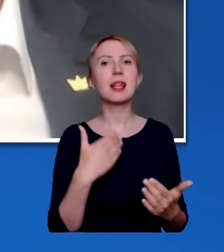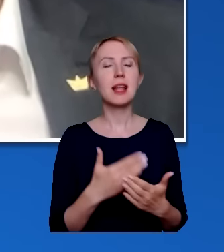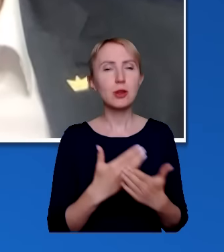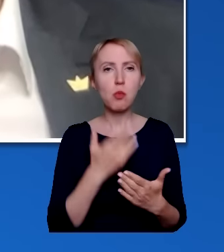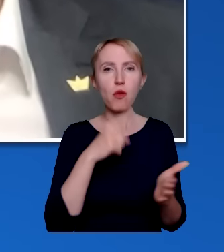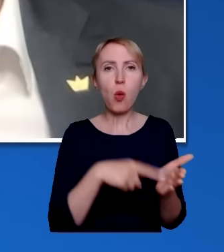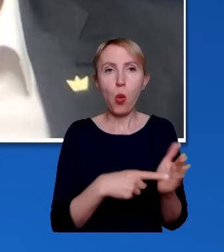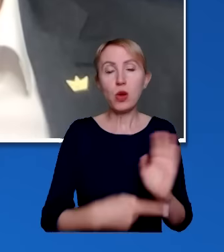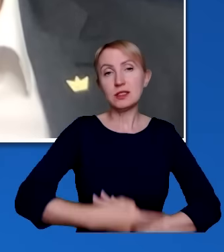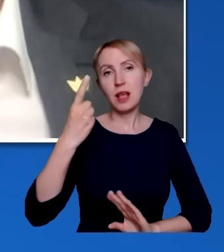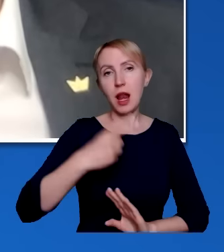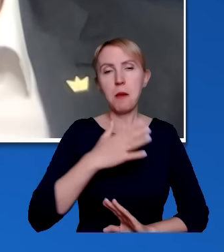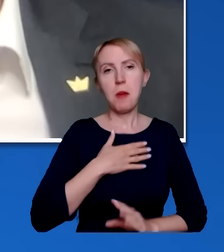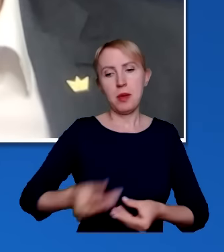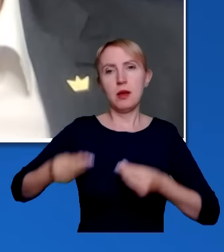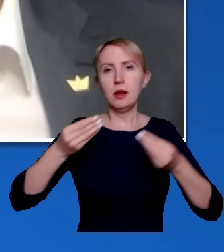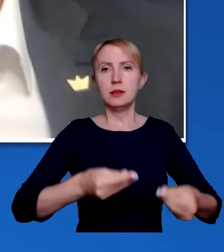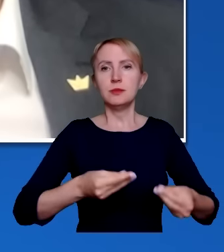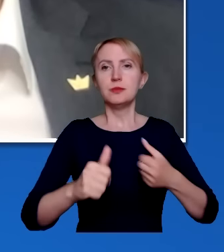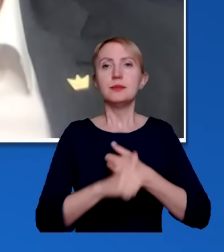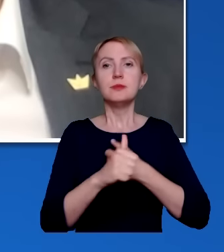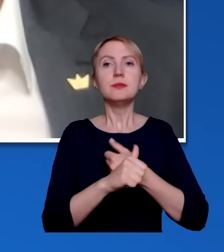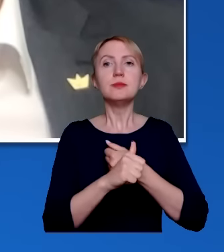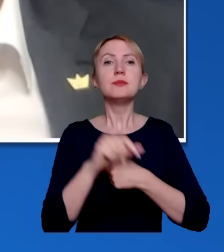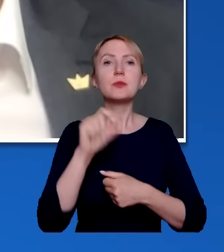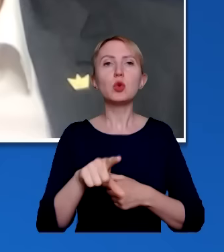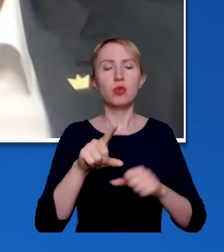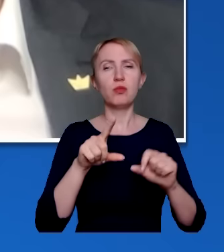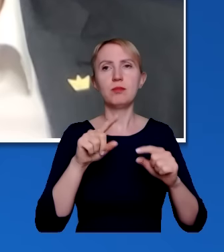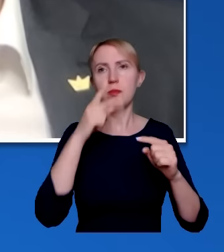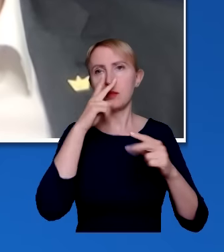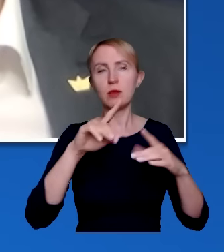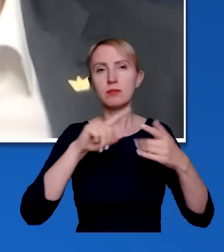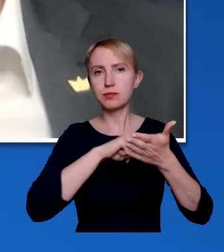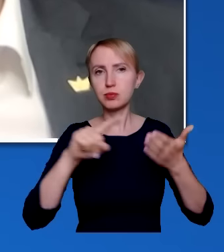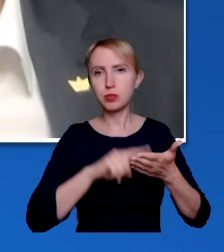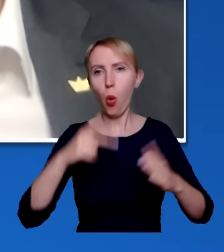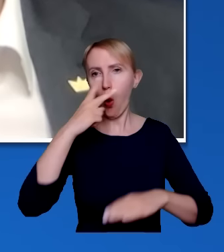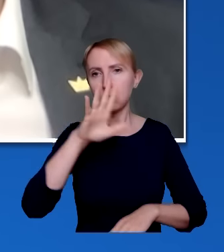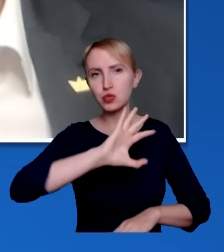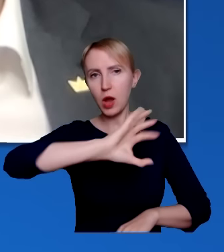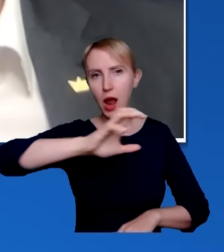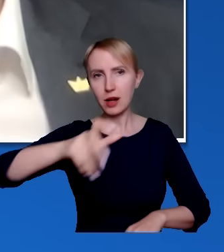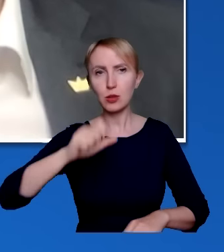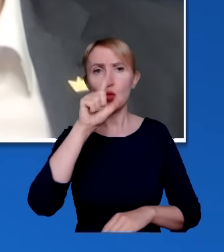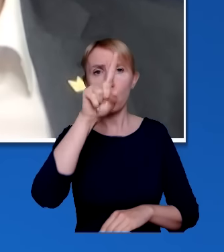zagrożenie ja mam ze sobą jak zawsze zresztą dokumenty w których zaznaczyłem te obszary Szanowni państwo to jest jest tego tyle bo kiedy